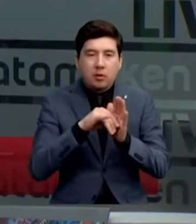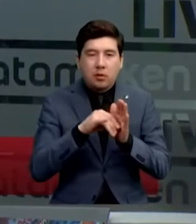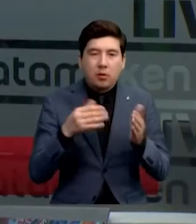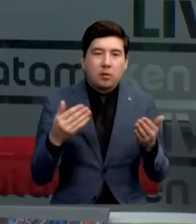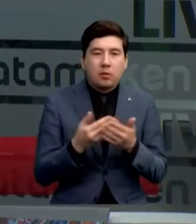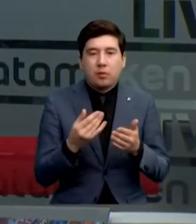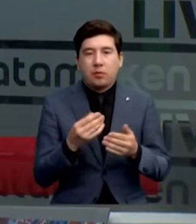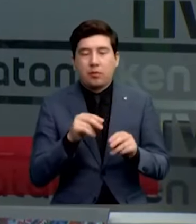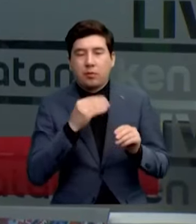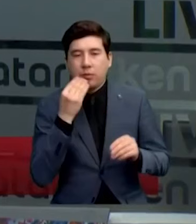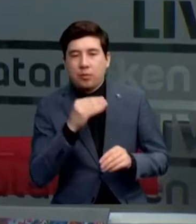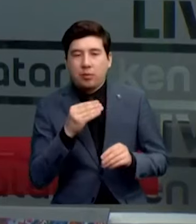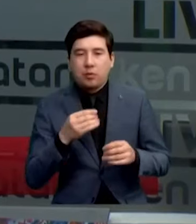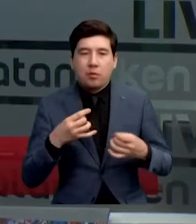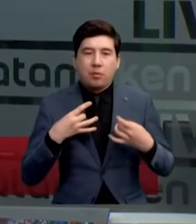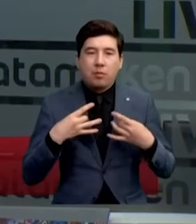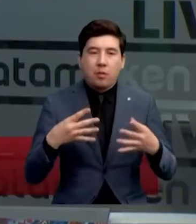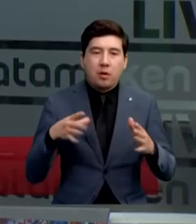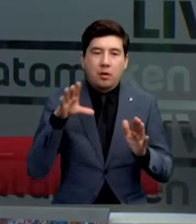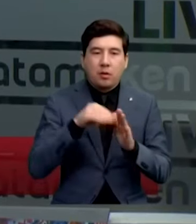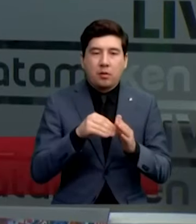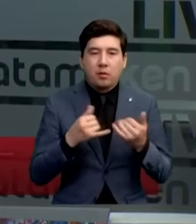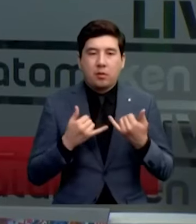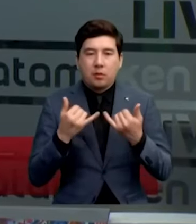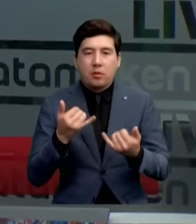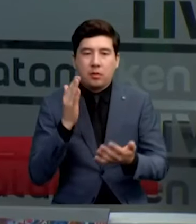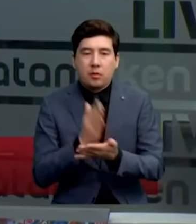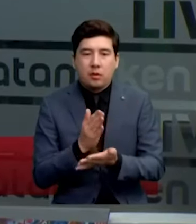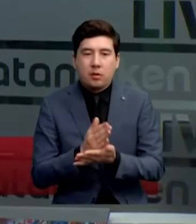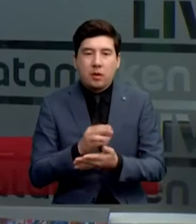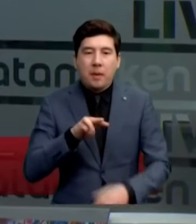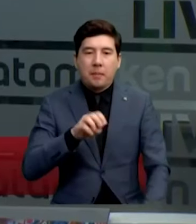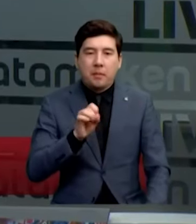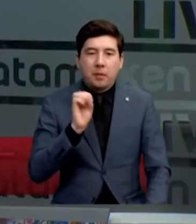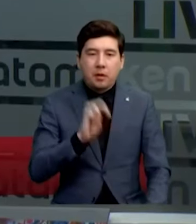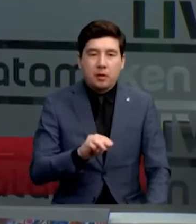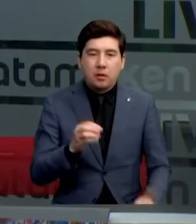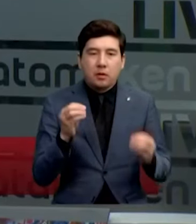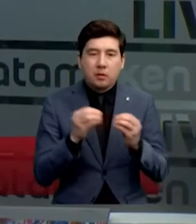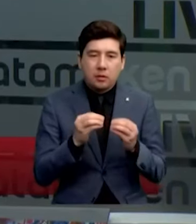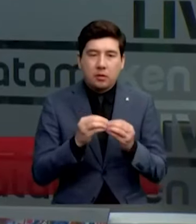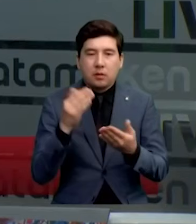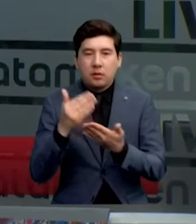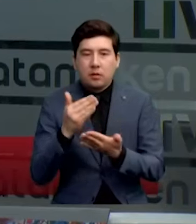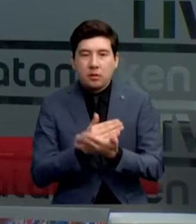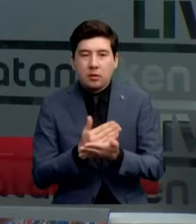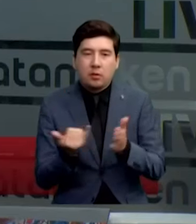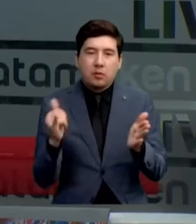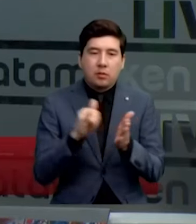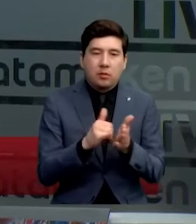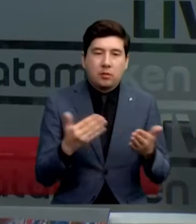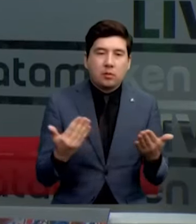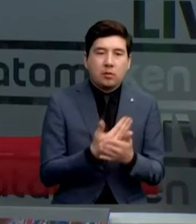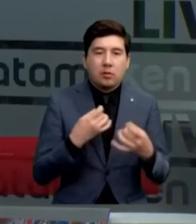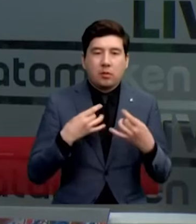мерекені барлық аймақтарда тойлау ұсынылып отыр. Мәдениет министрлігі мұны Наурызды тойлаудың 10 күндік бағдарламасына енгізді. Мерекеге орай